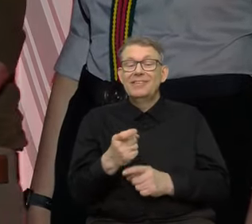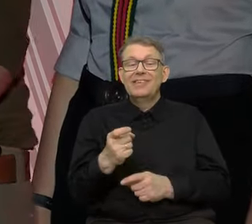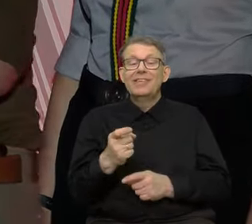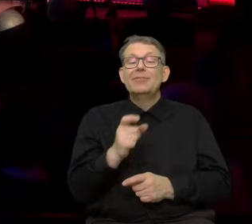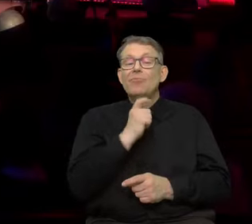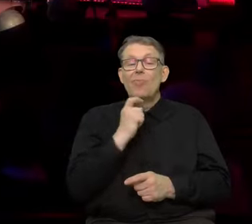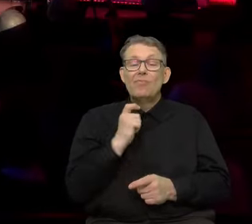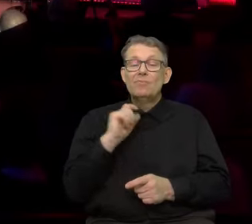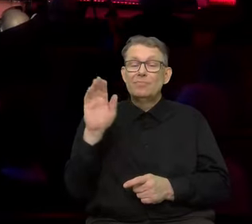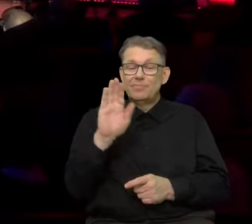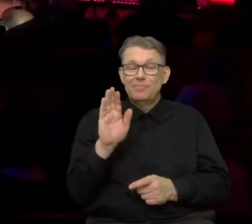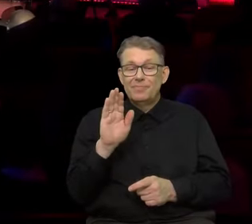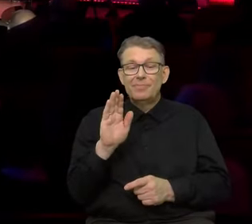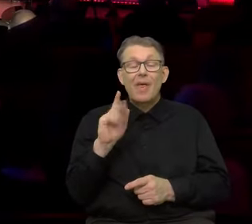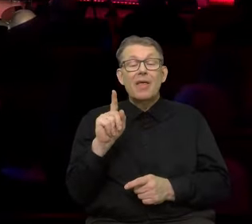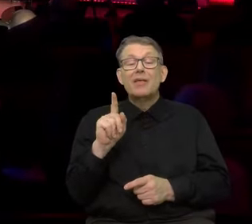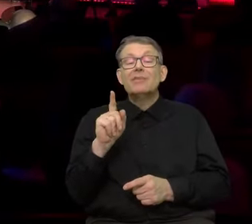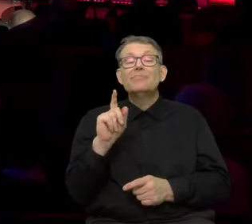niniejszym.